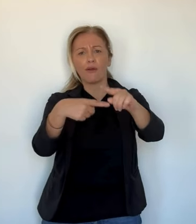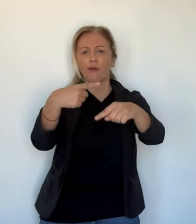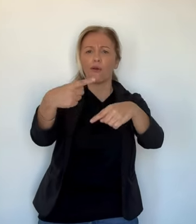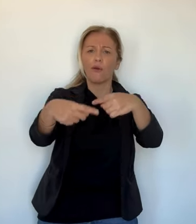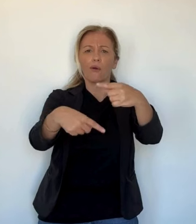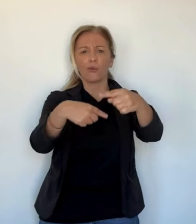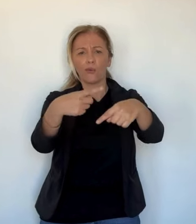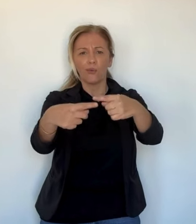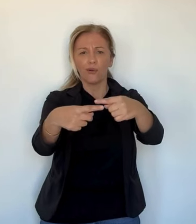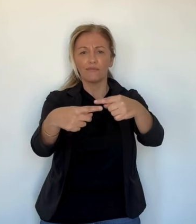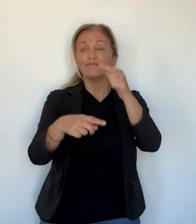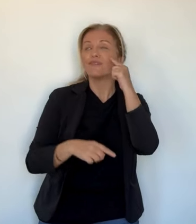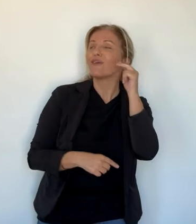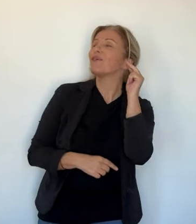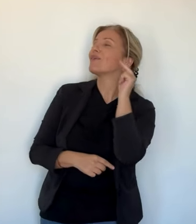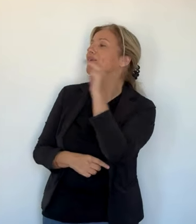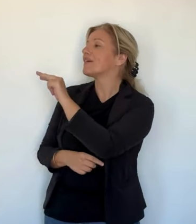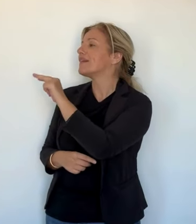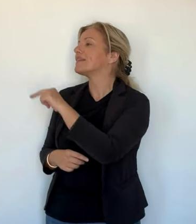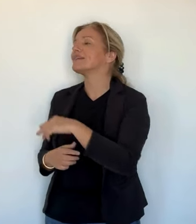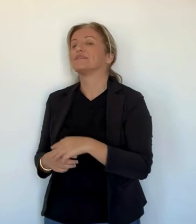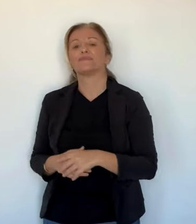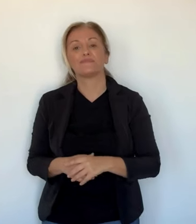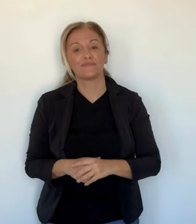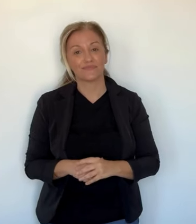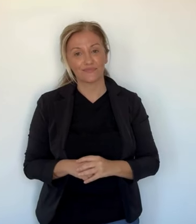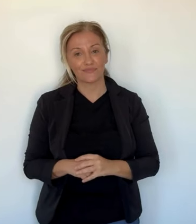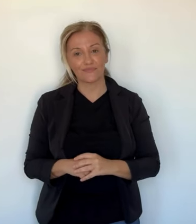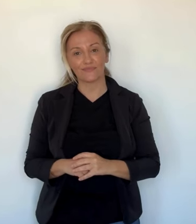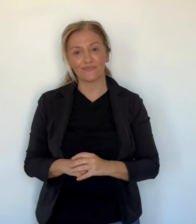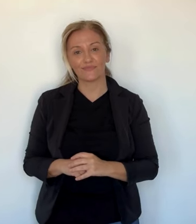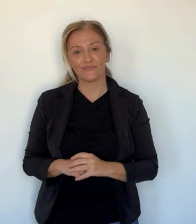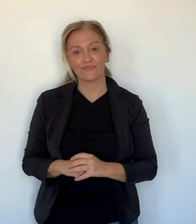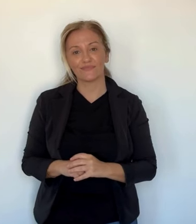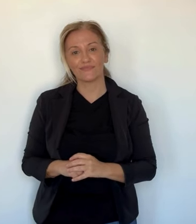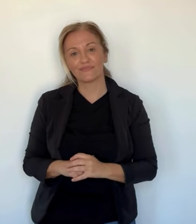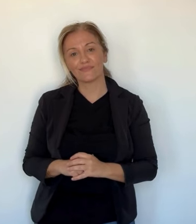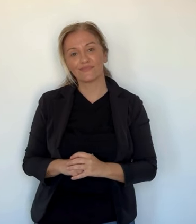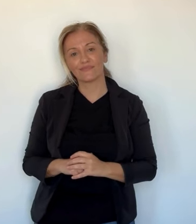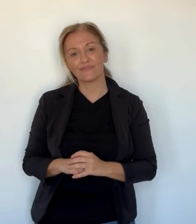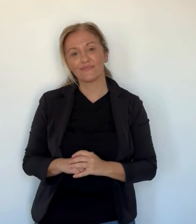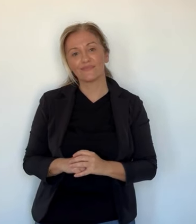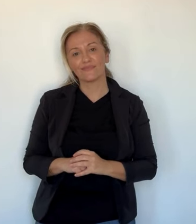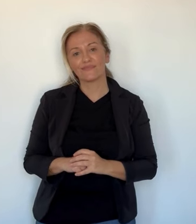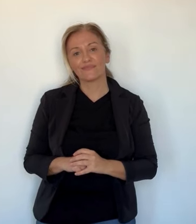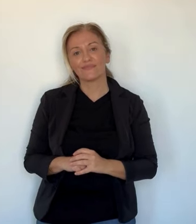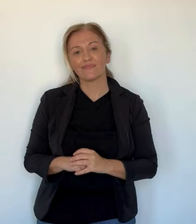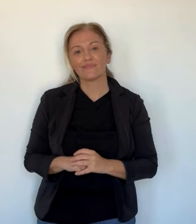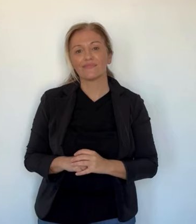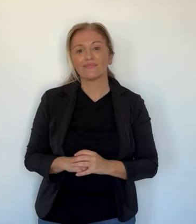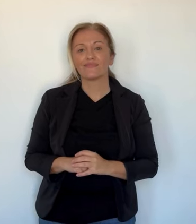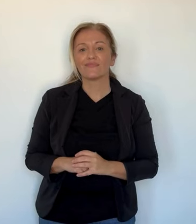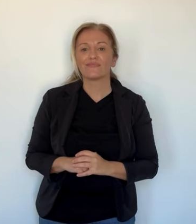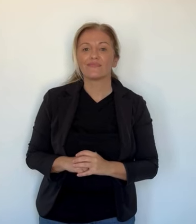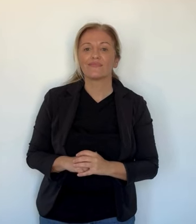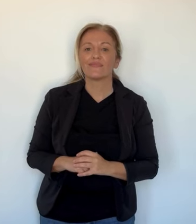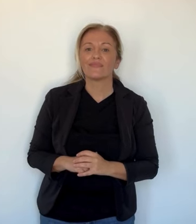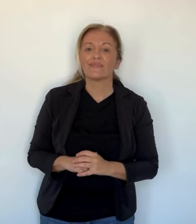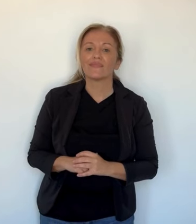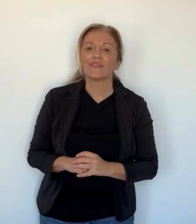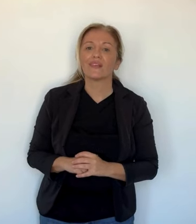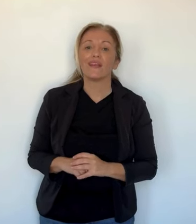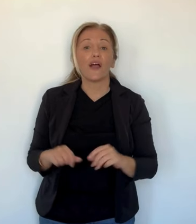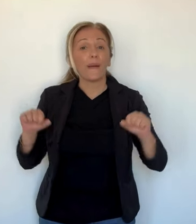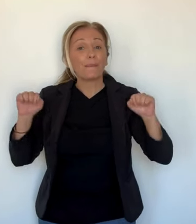publics, mais le projet serait en train de se concrétiser, de prendre forme. Ce que l'on en sait ce soir, c'est avec Paul Salor et